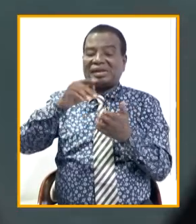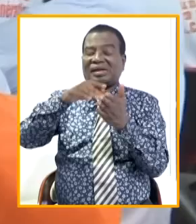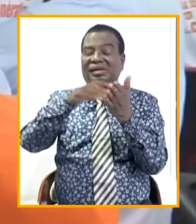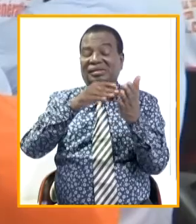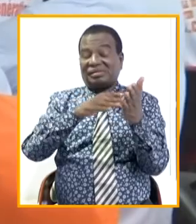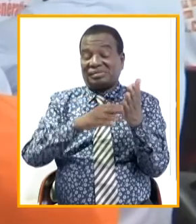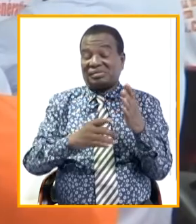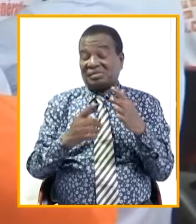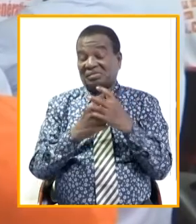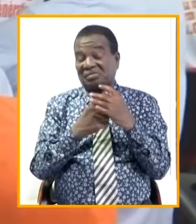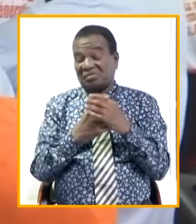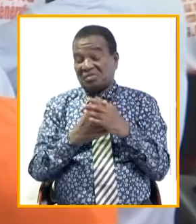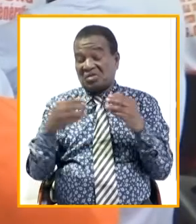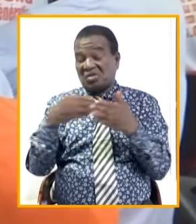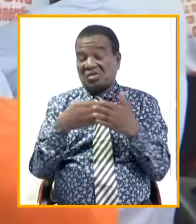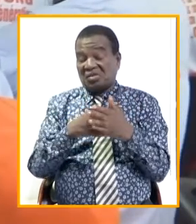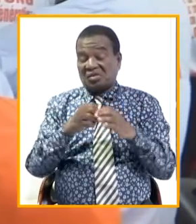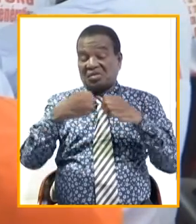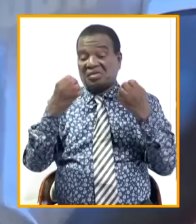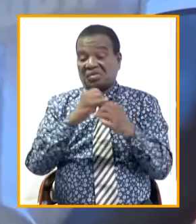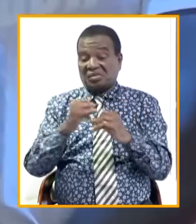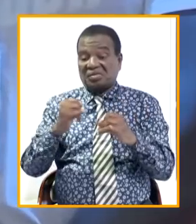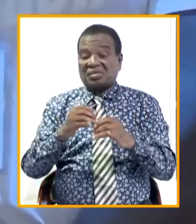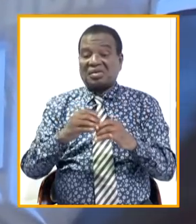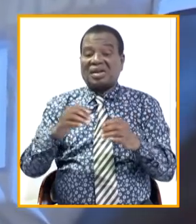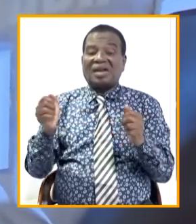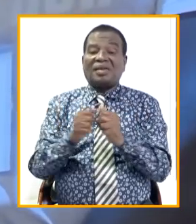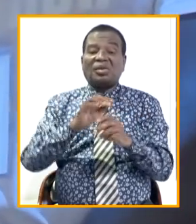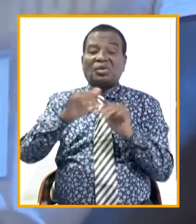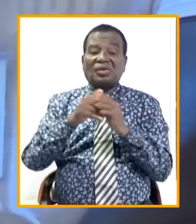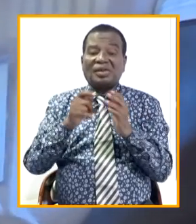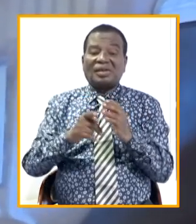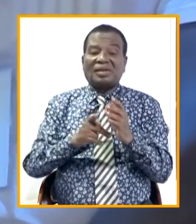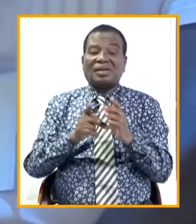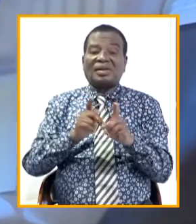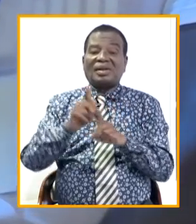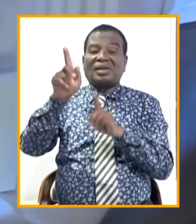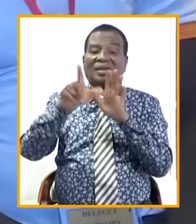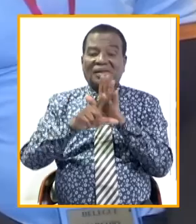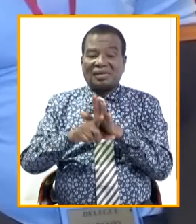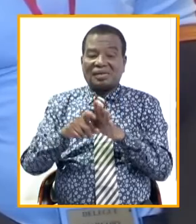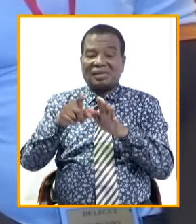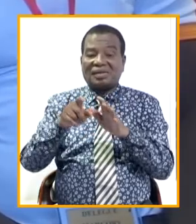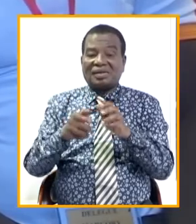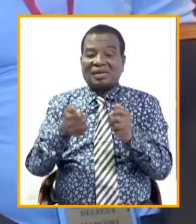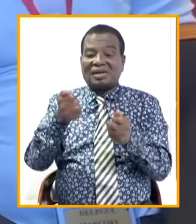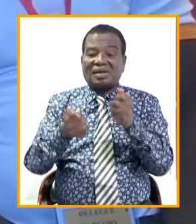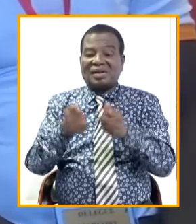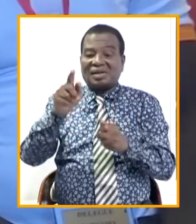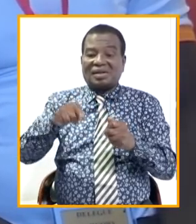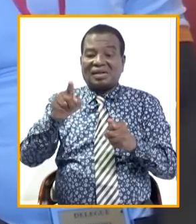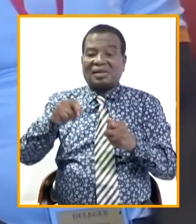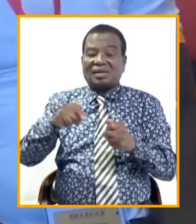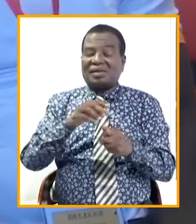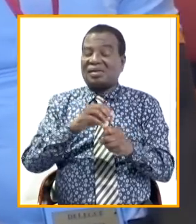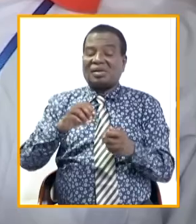aussi l'apparition de nouvelles entreprises. Face à ces mouvements, les professionnels des taxis-compteurs s'organisent avec la mise en